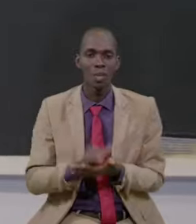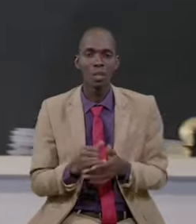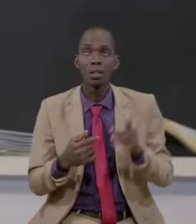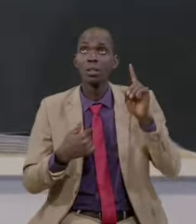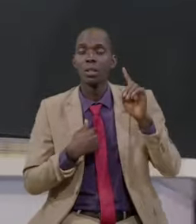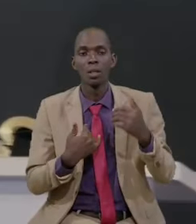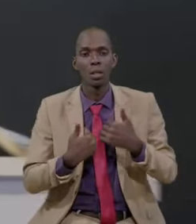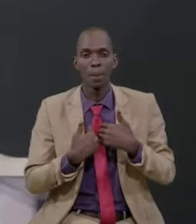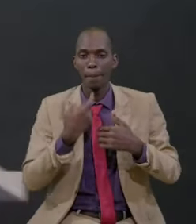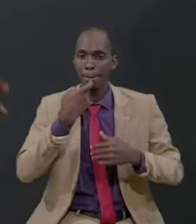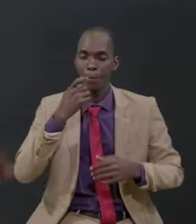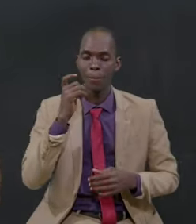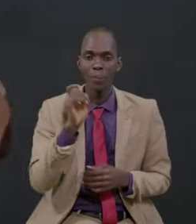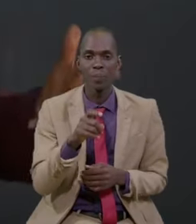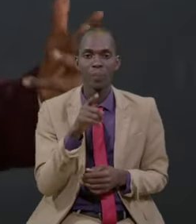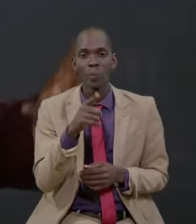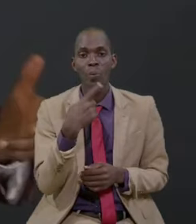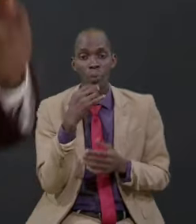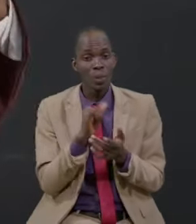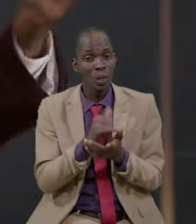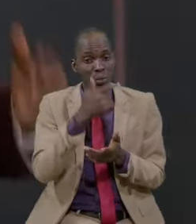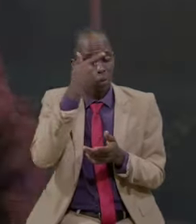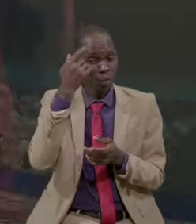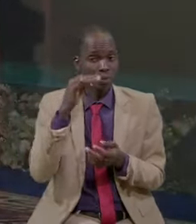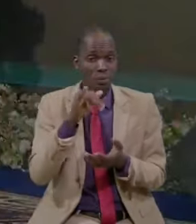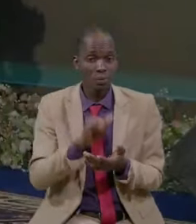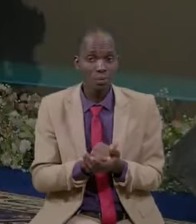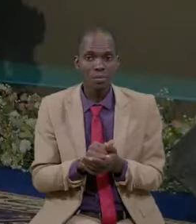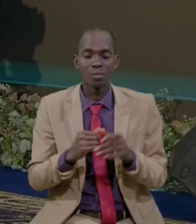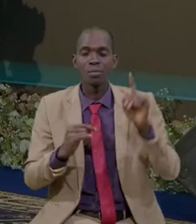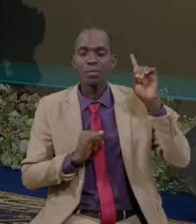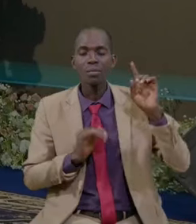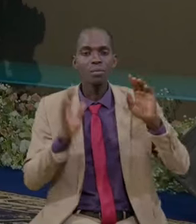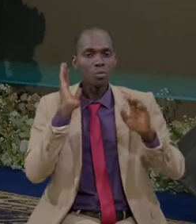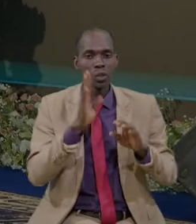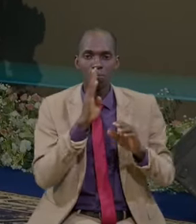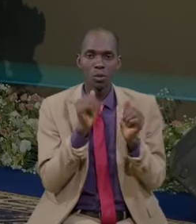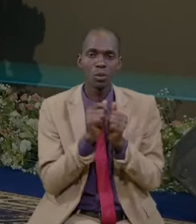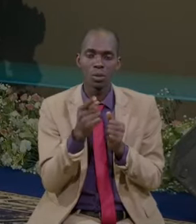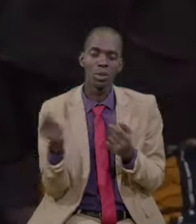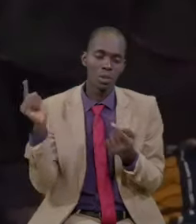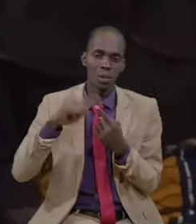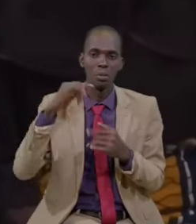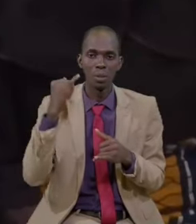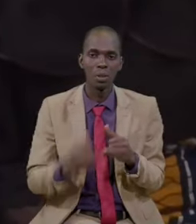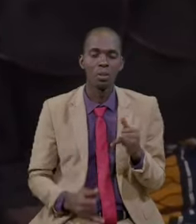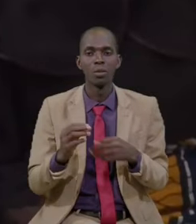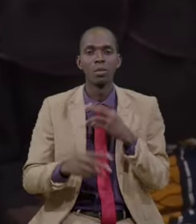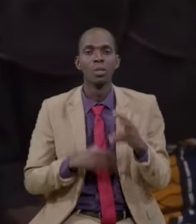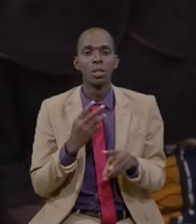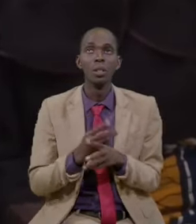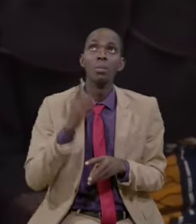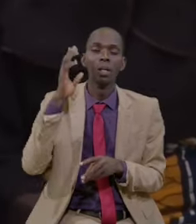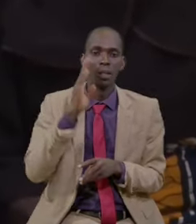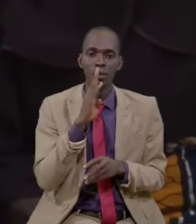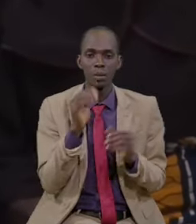Maintenant, il dit, sur cette base, je serai avec vous jusqu'à la fin du monde. Il sera avec nous.